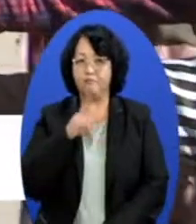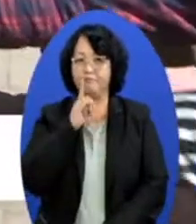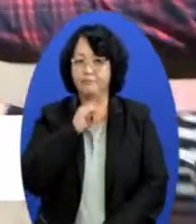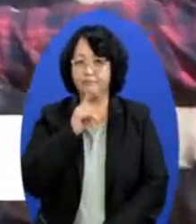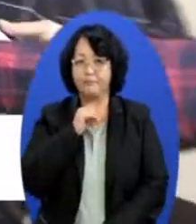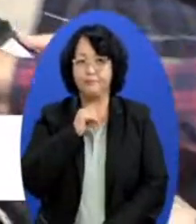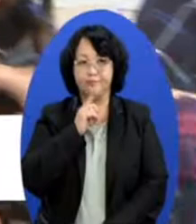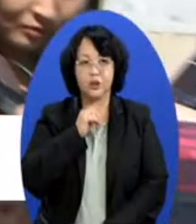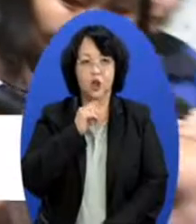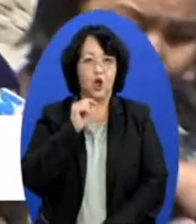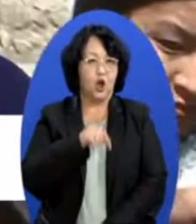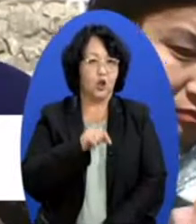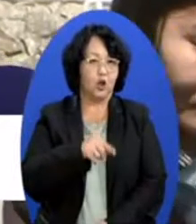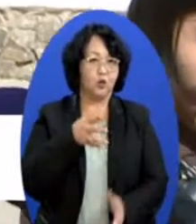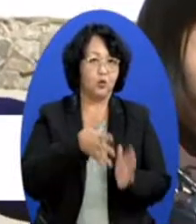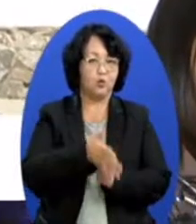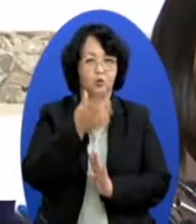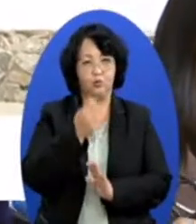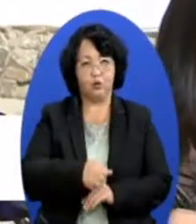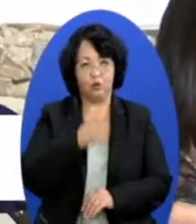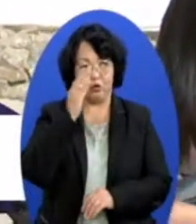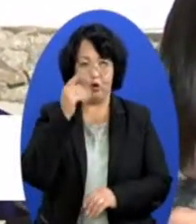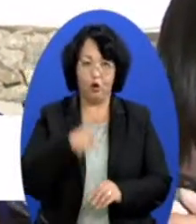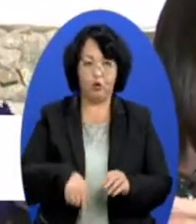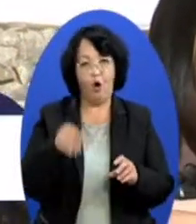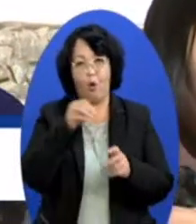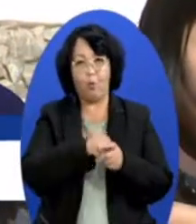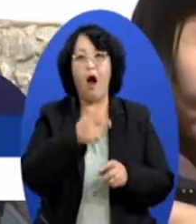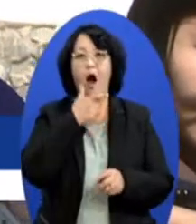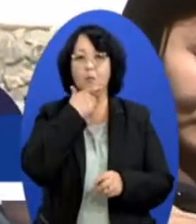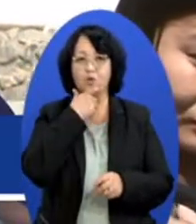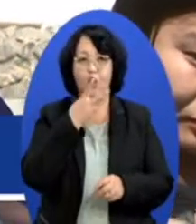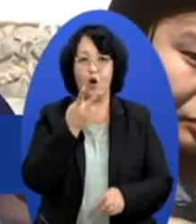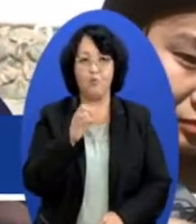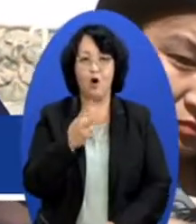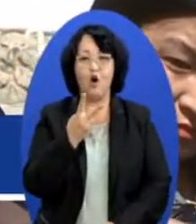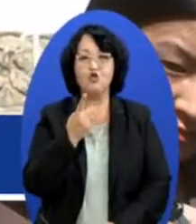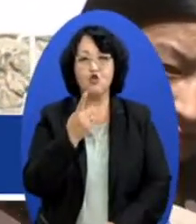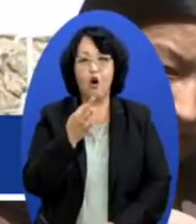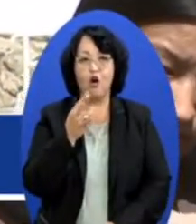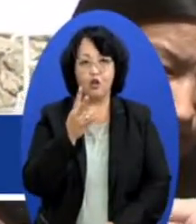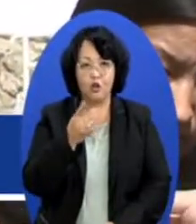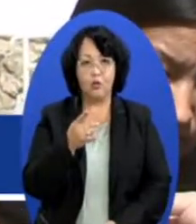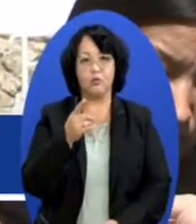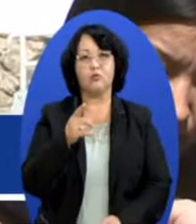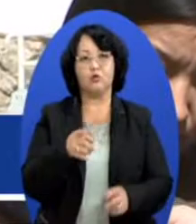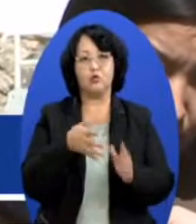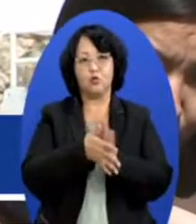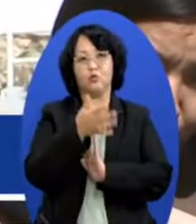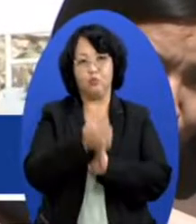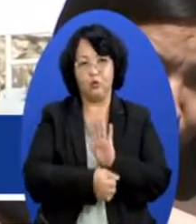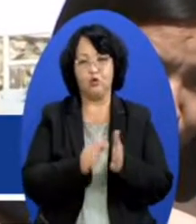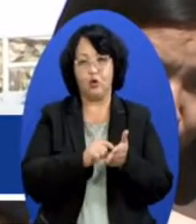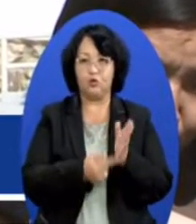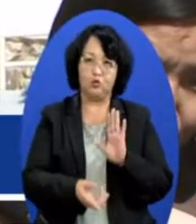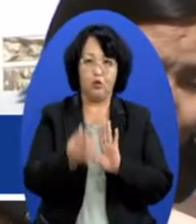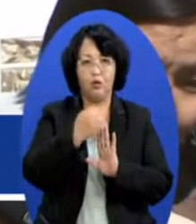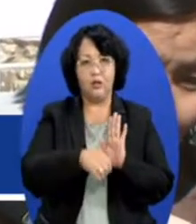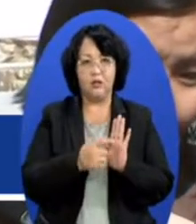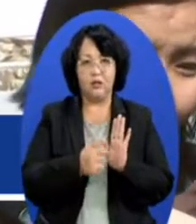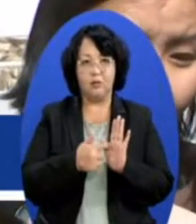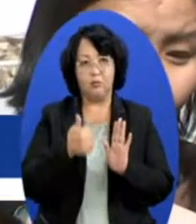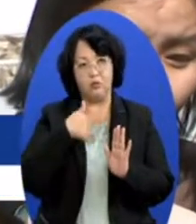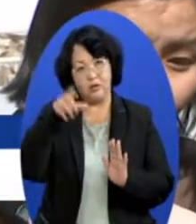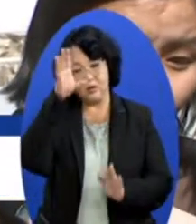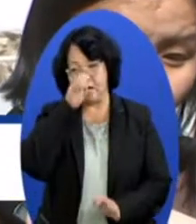Хэрэгжлийн одоо уулын төсөв дотор бол одоо орж явж байгаа шүү дээ. 21 оны төсөвт суулгах тухай асуулт ярьж байгаа юм шүү дээ те. Тэр би өсөлт өөрөөр